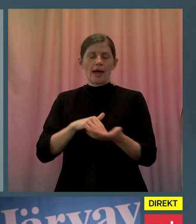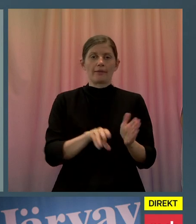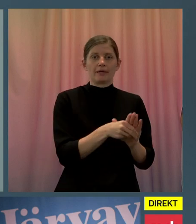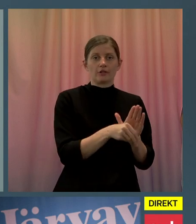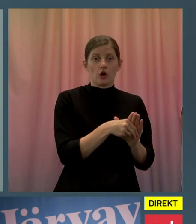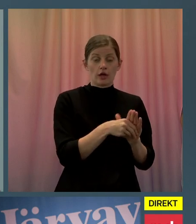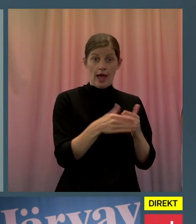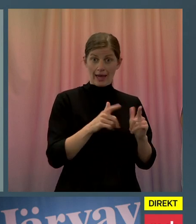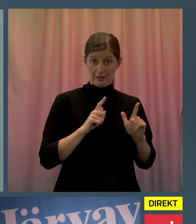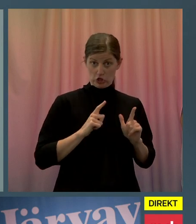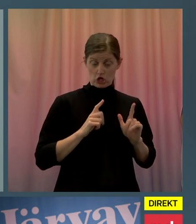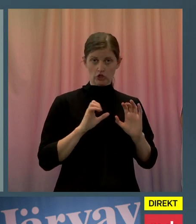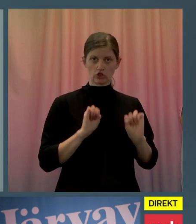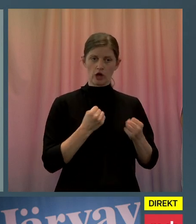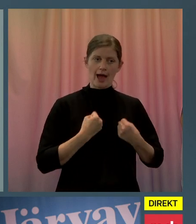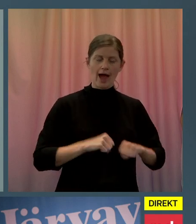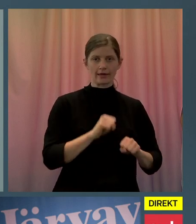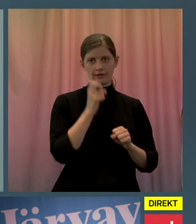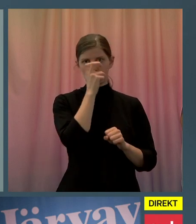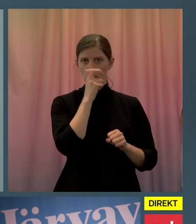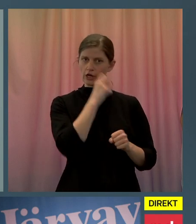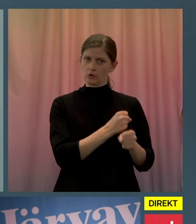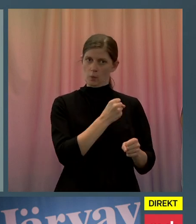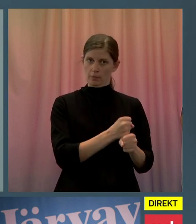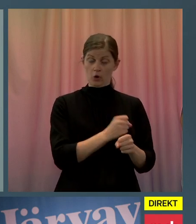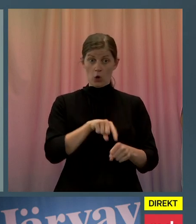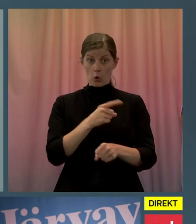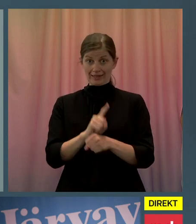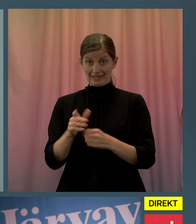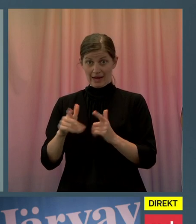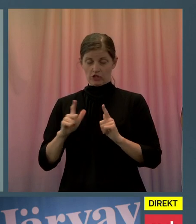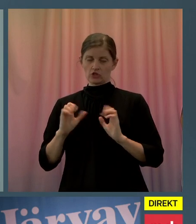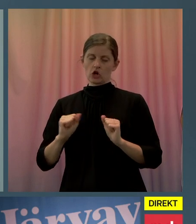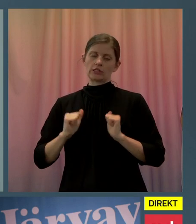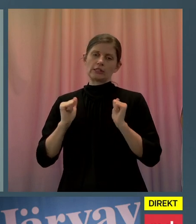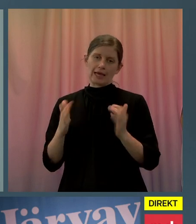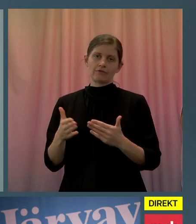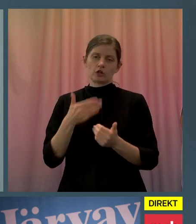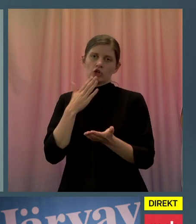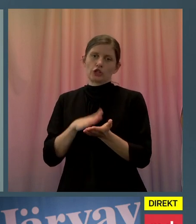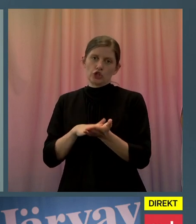är arbetslös ska aktivt söka jobb och långtidsarbetslösa ska självklart göra